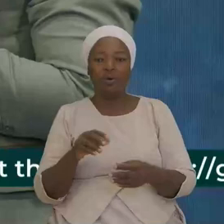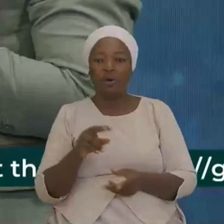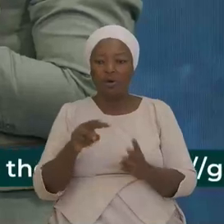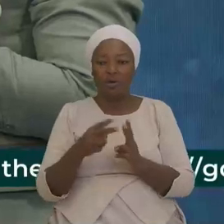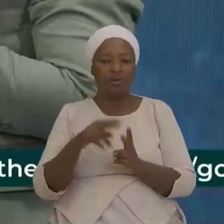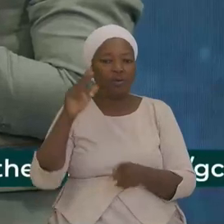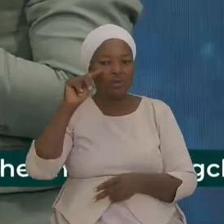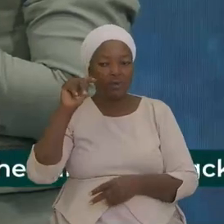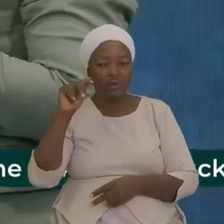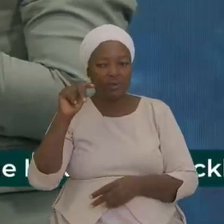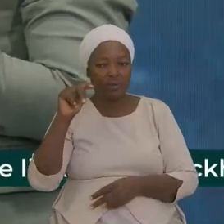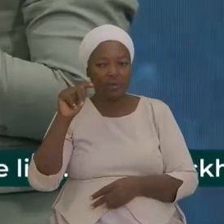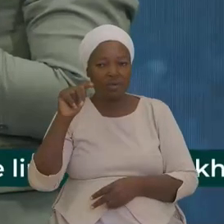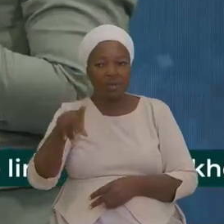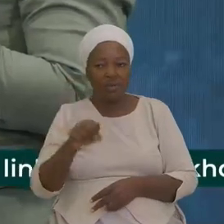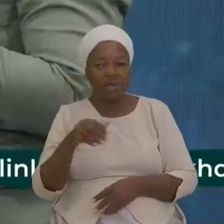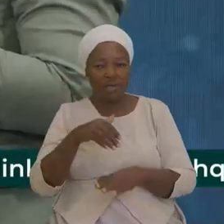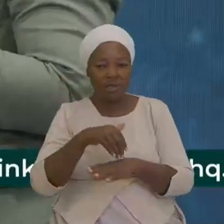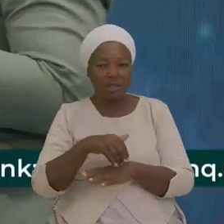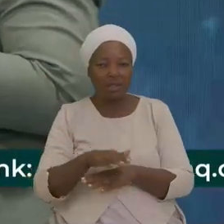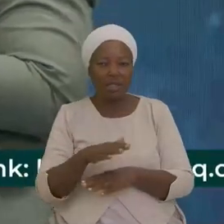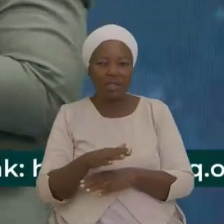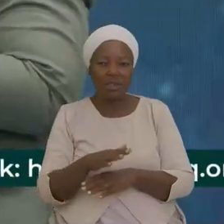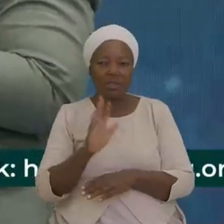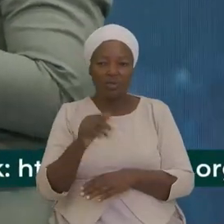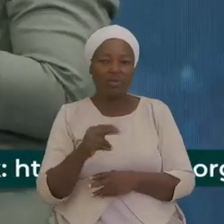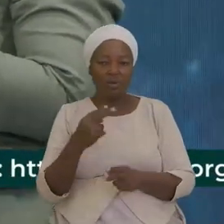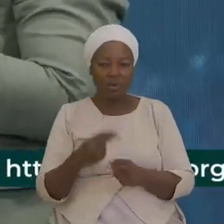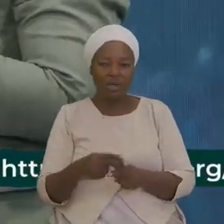vous pouvez envoyer vos noms et prénoms.